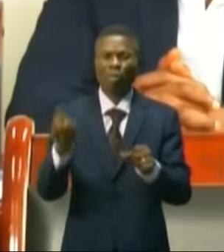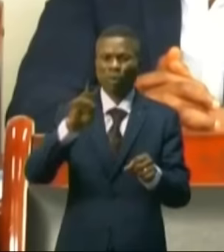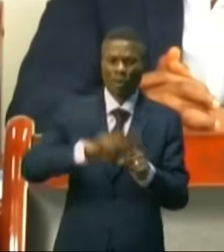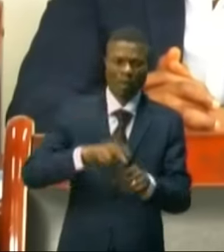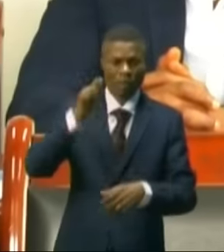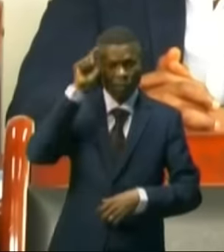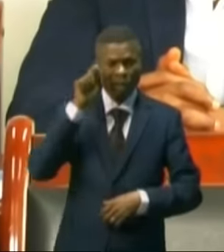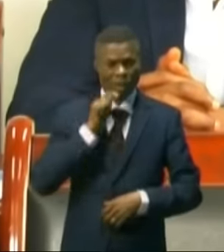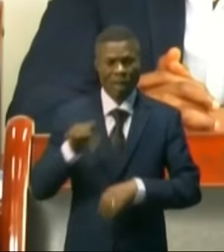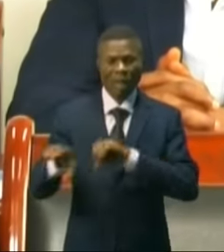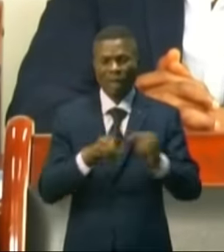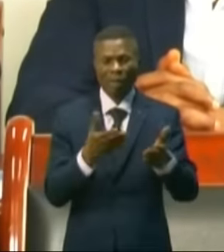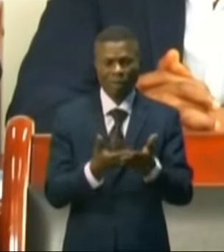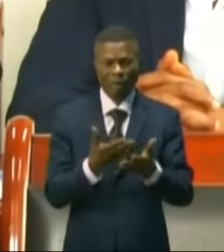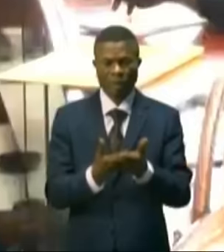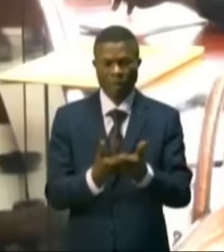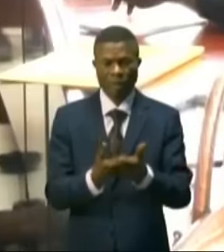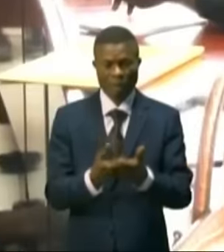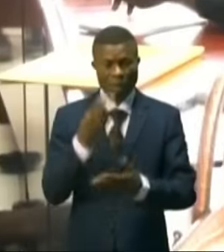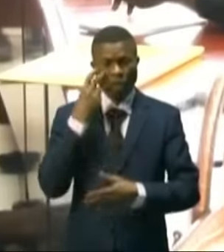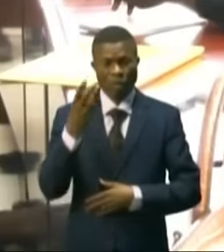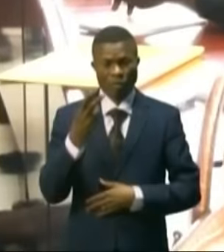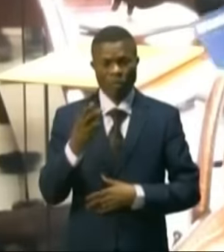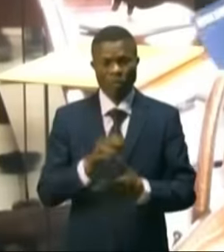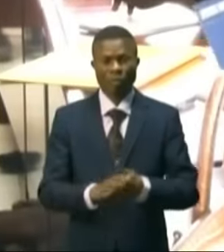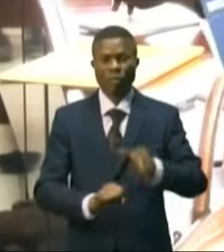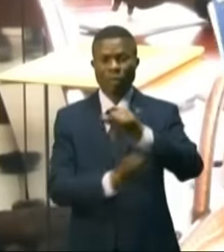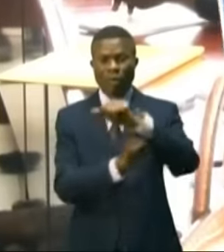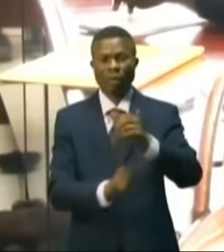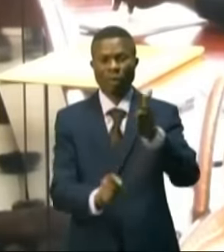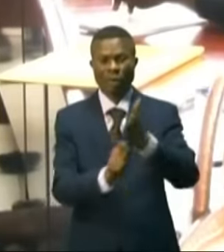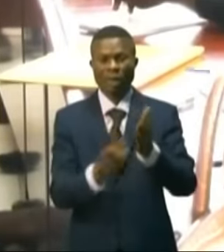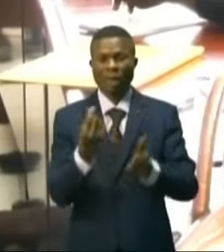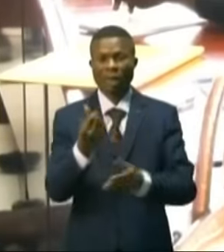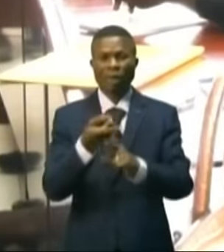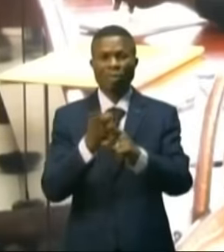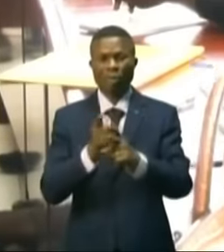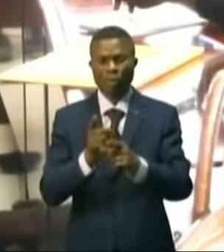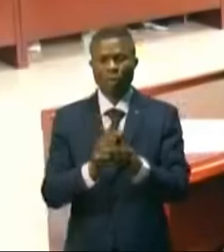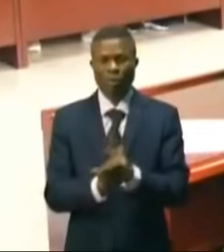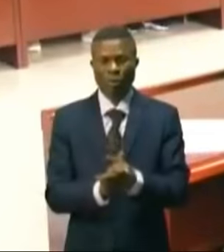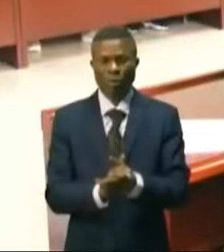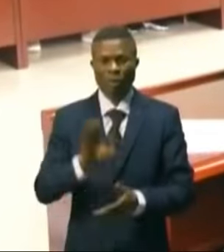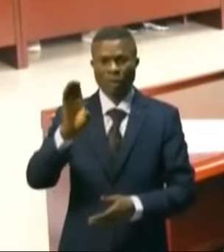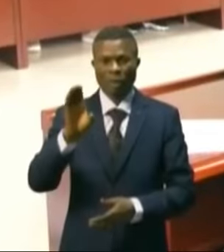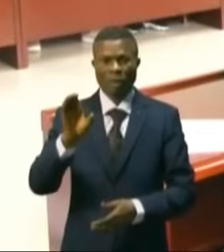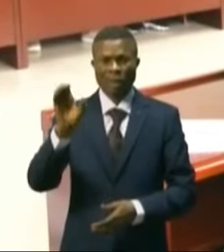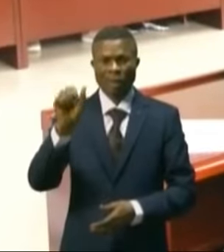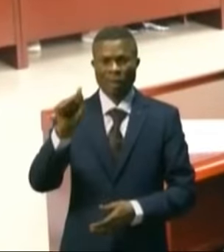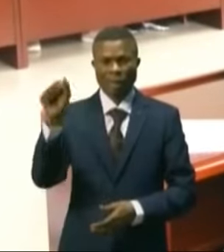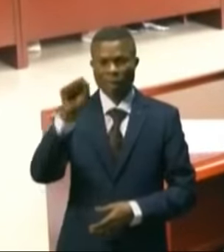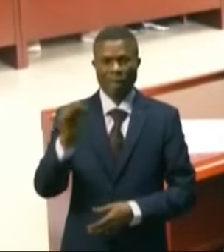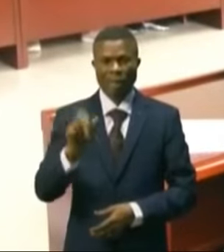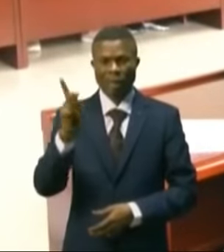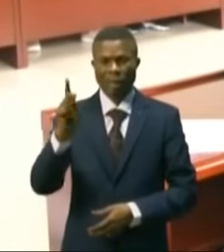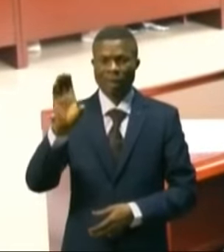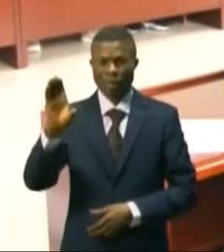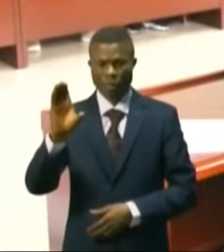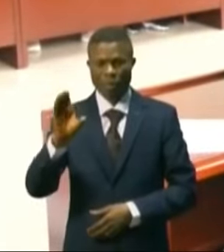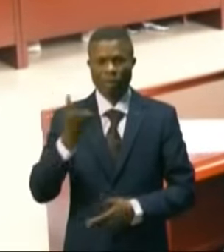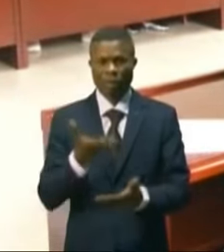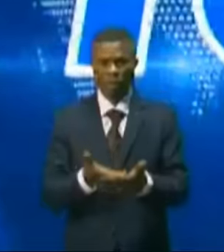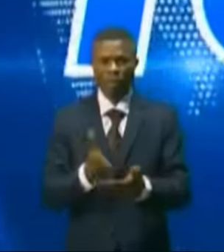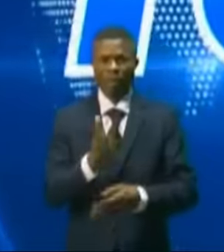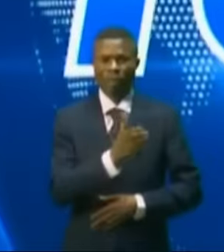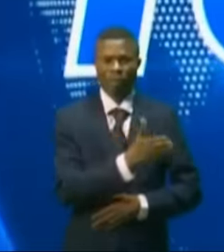Cette activité a bénéficié de l'appui technique et financier des CAFCO et Dolf Palm International